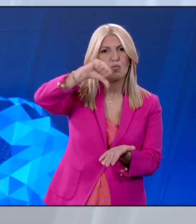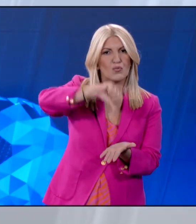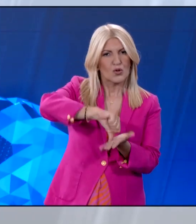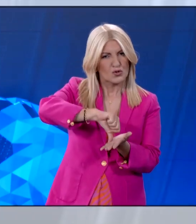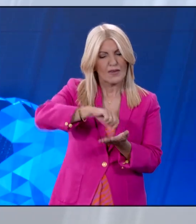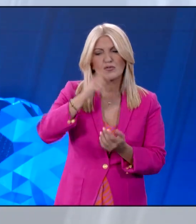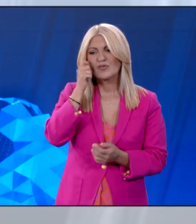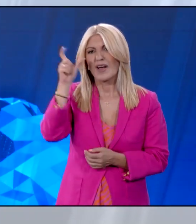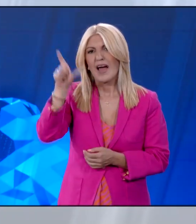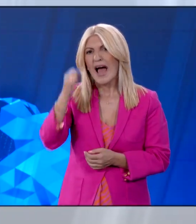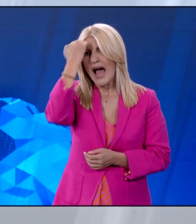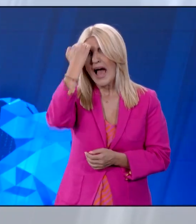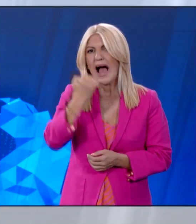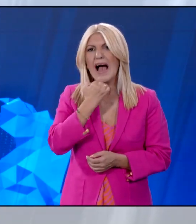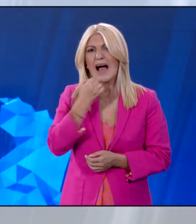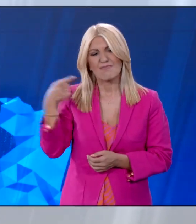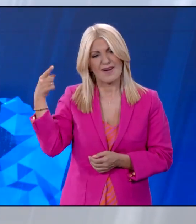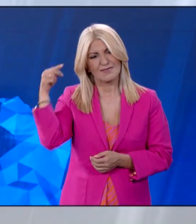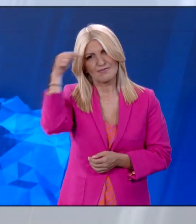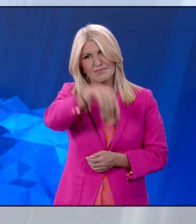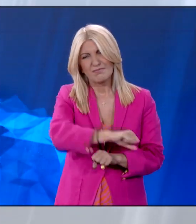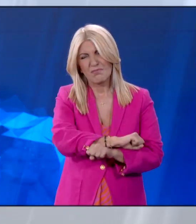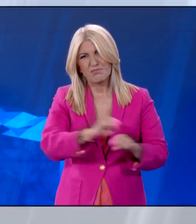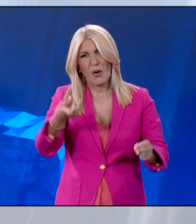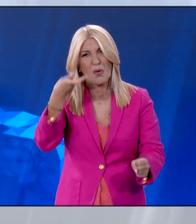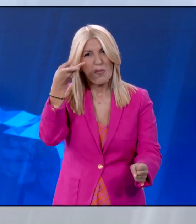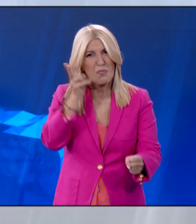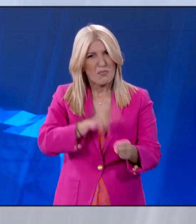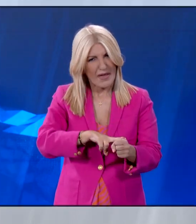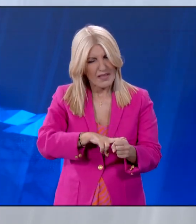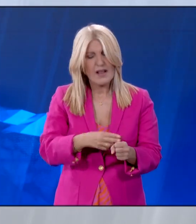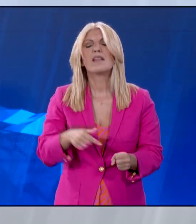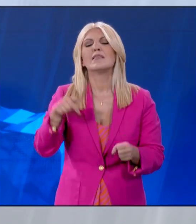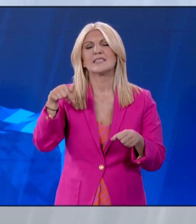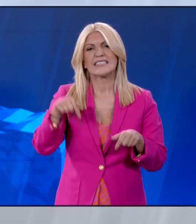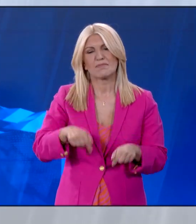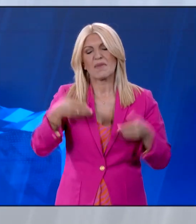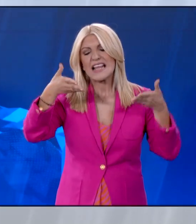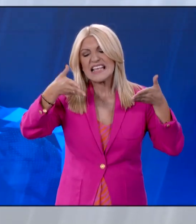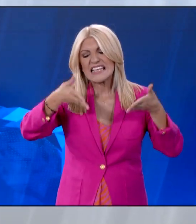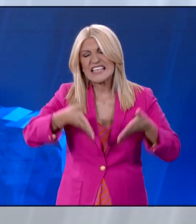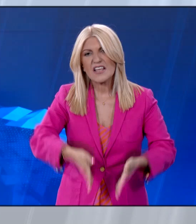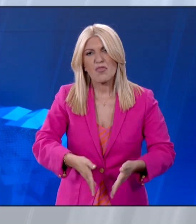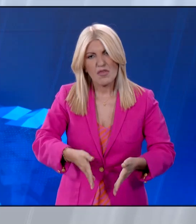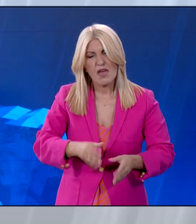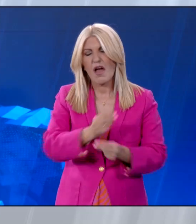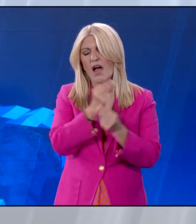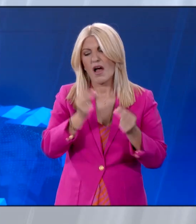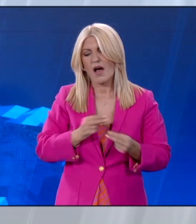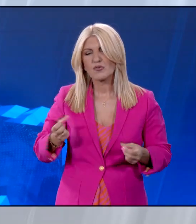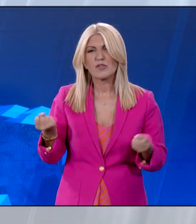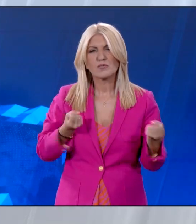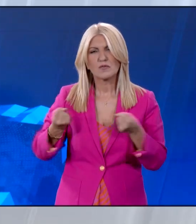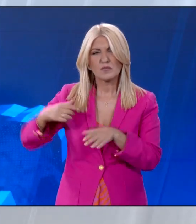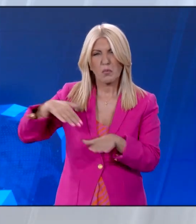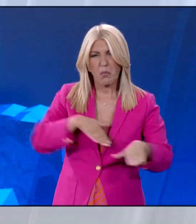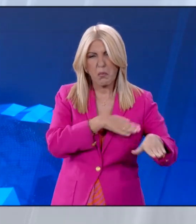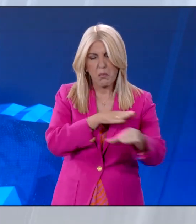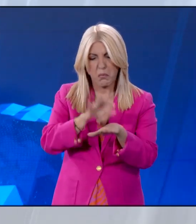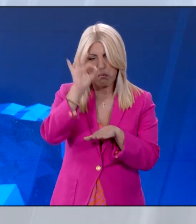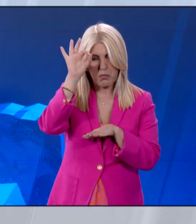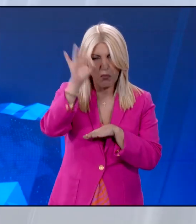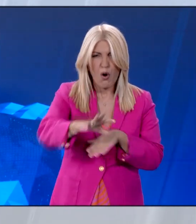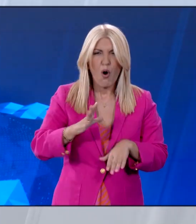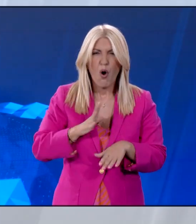της Χαμάς, Ισμαήλ Χανίγια, που ετάφη υπό δρακόντια μέτρα ασφαλείας και χιλιάδες κόσμου να δίνει βροντερό παρόν. Εν τω μεταξύ, μετά από